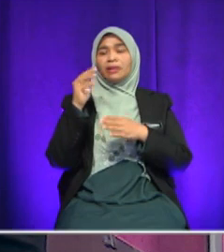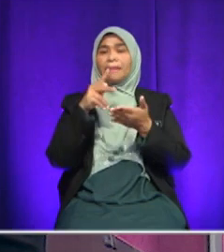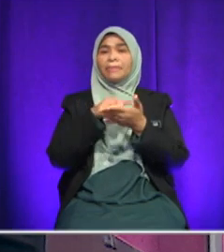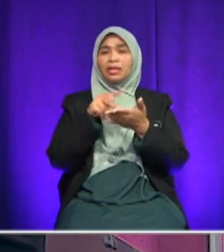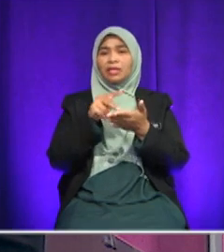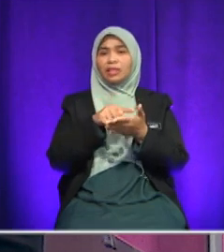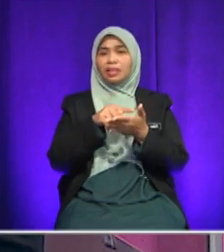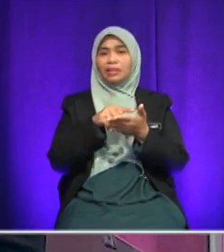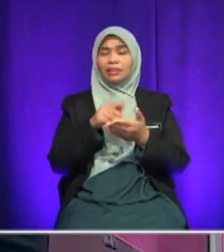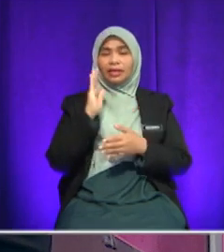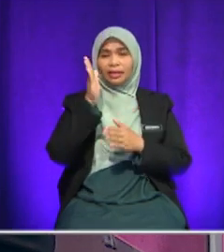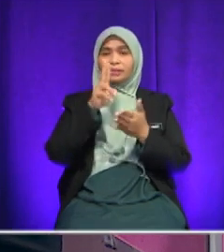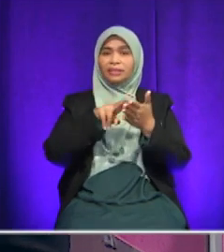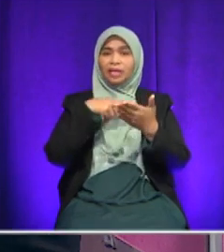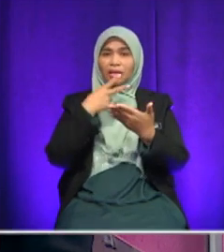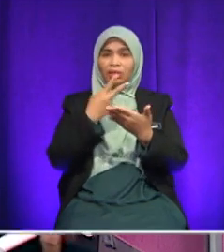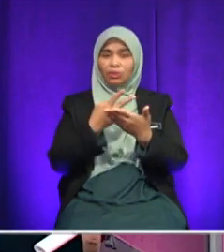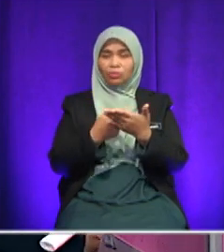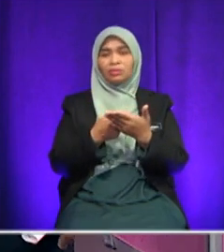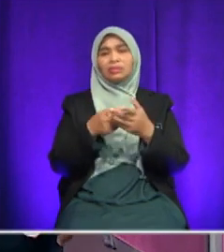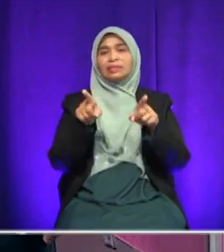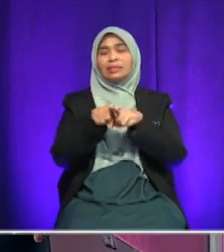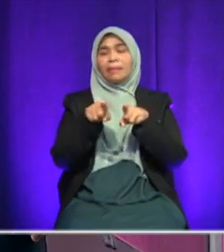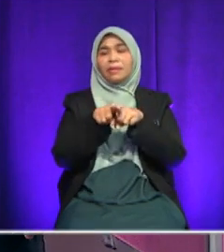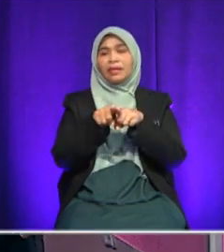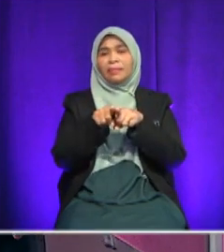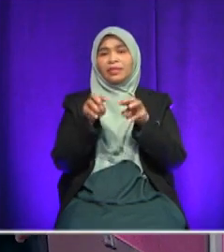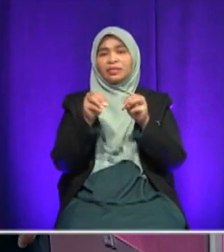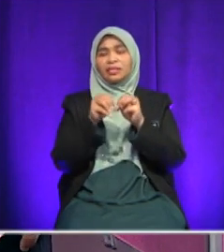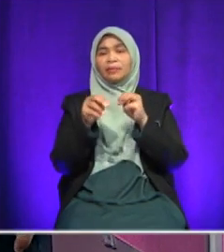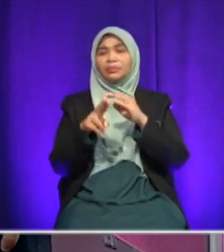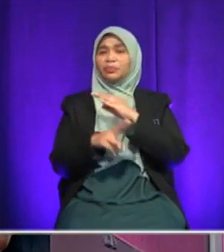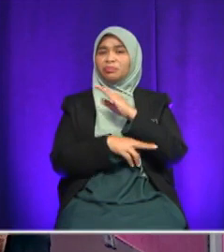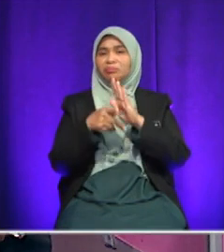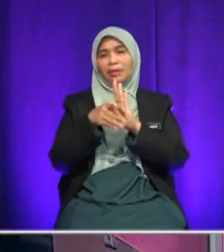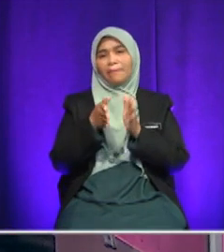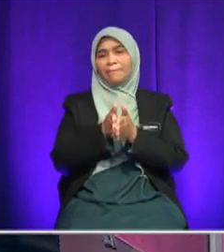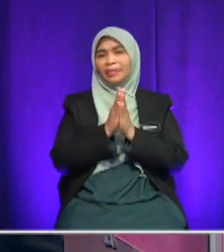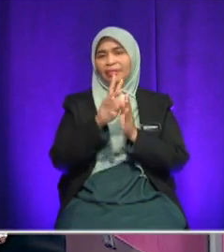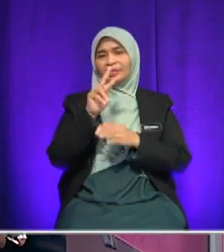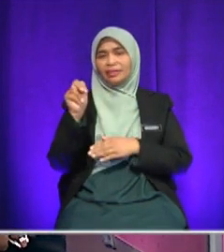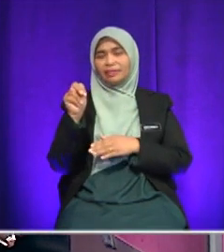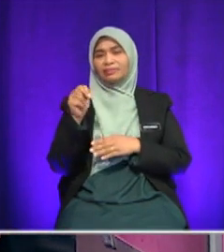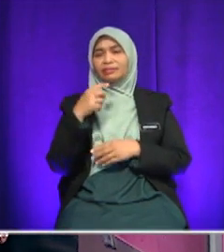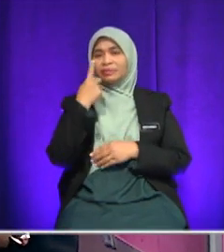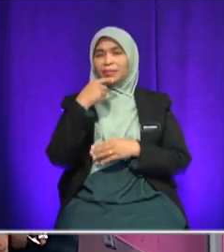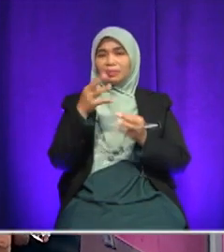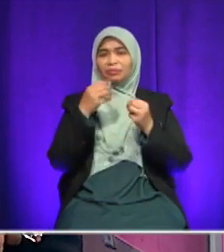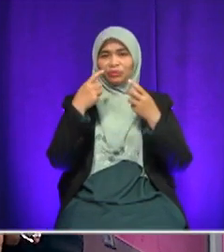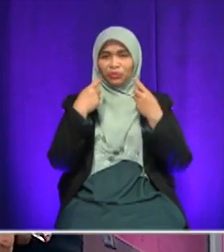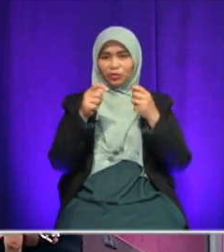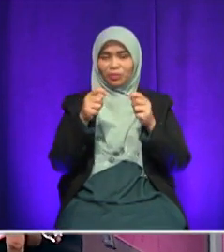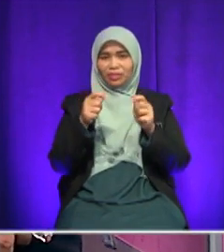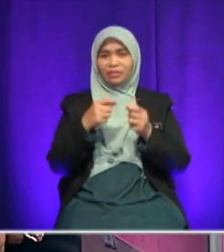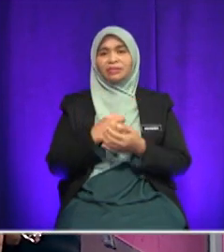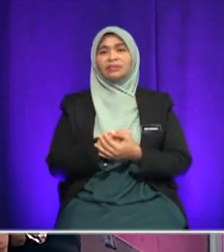akan jatuh selaras dengan hukum permintaan. So siapa nak cuba antara